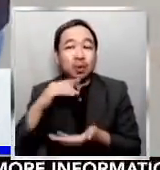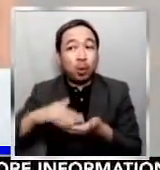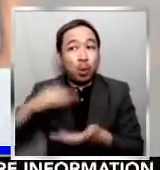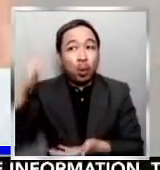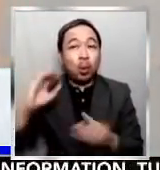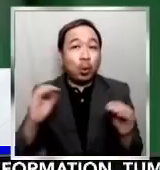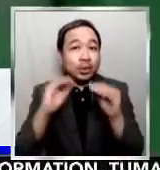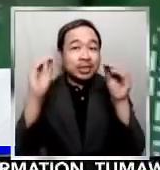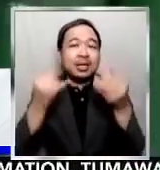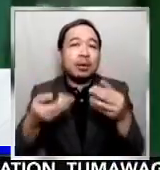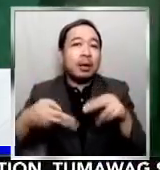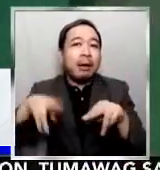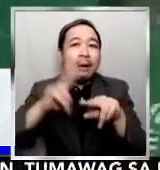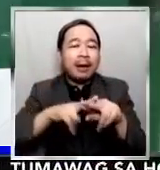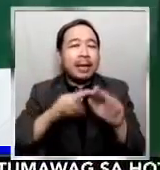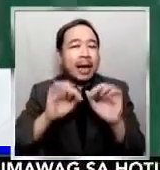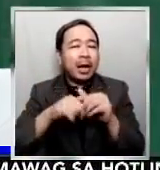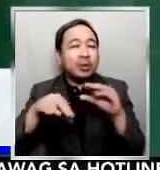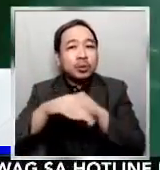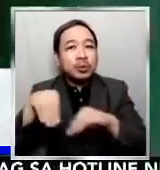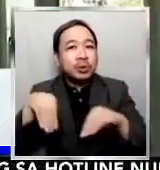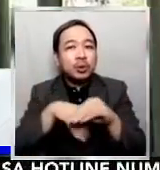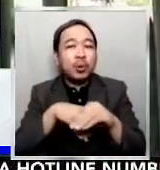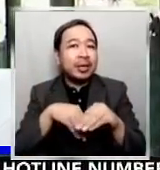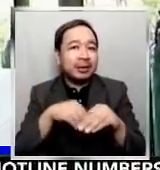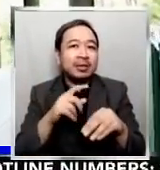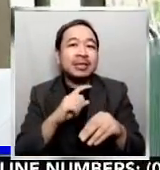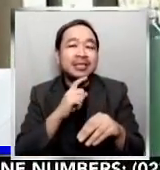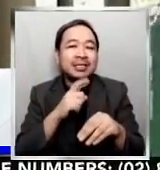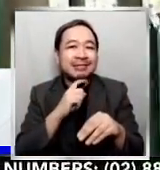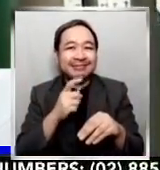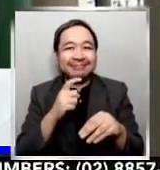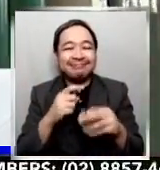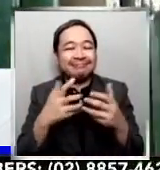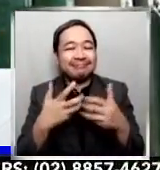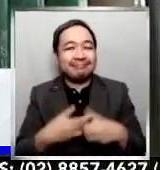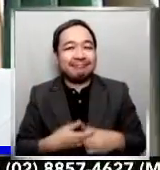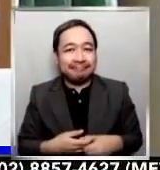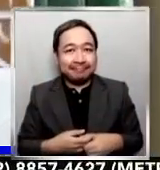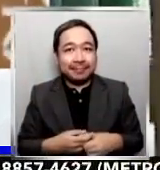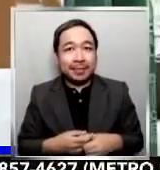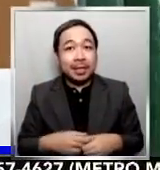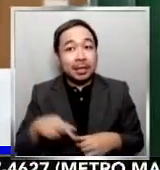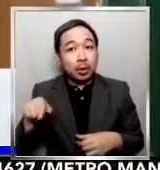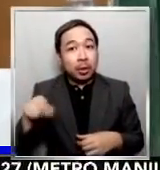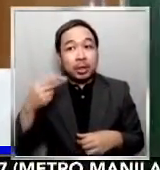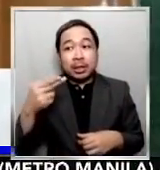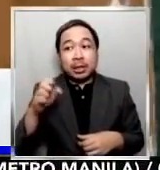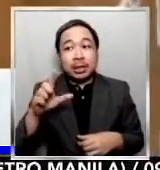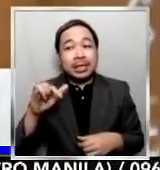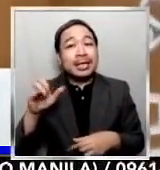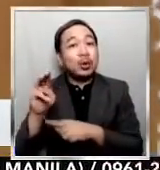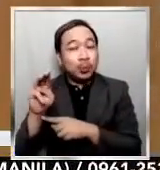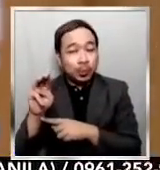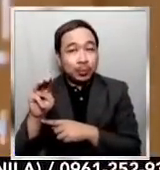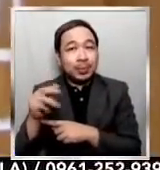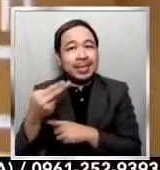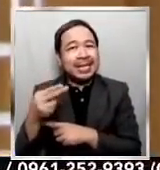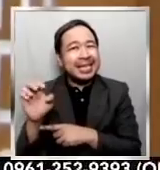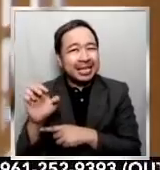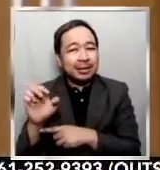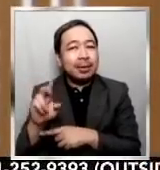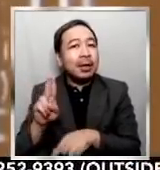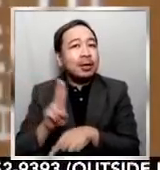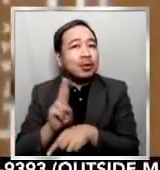sa pagko-convert ng industrial tanks. Itong helium gas ay karaniwang ginagamit sa pag-inflate ng